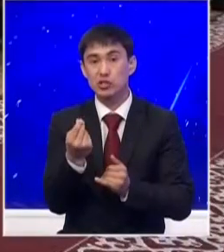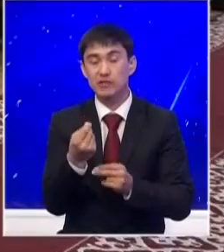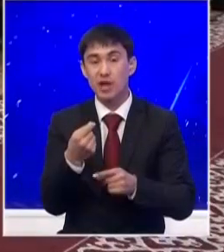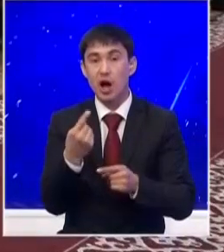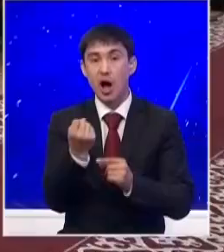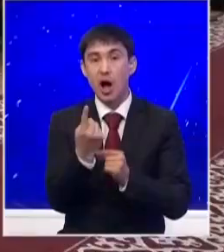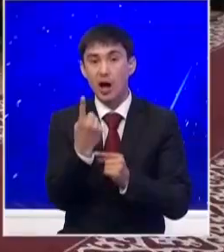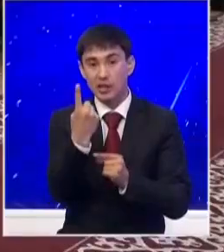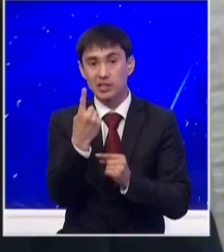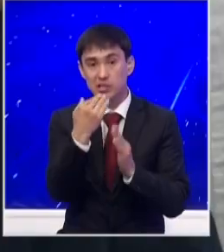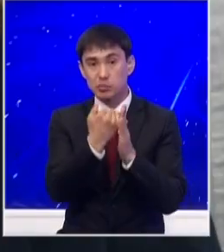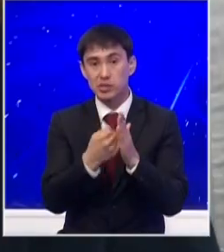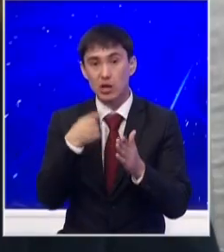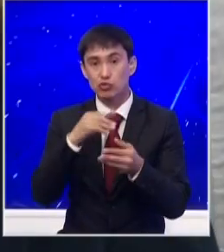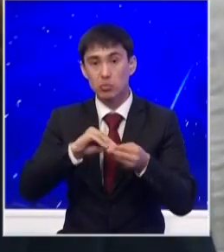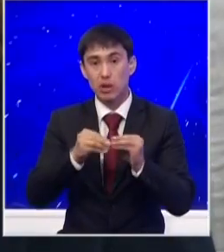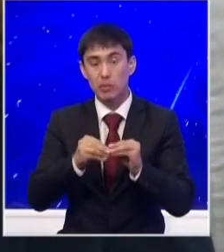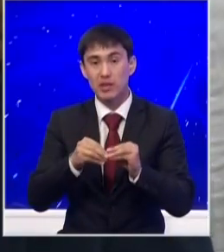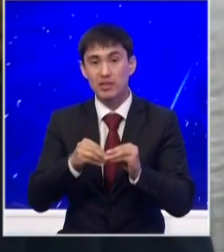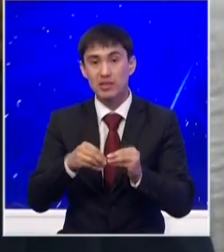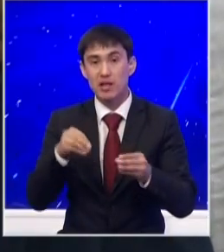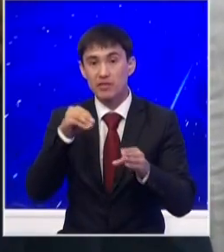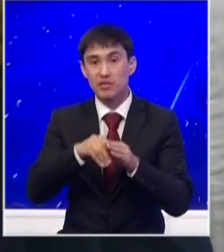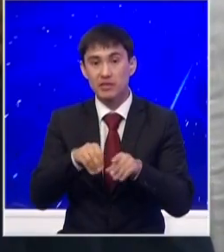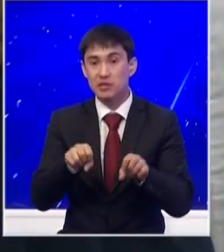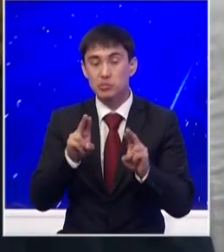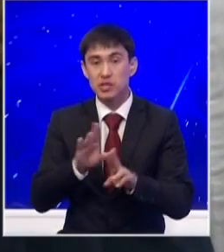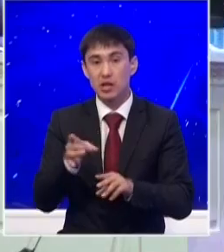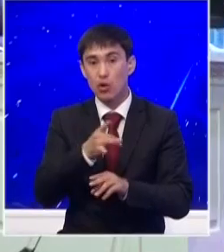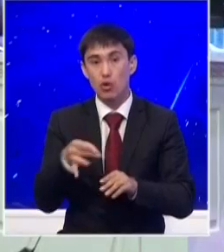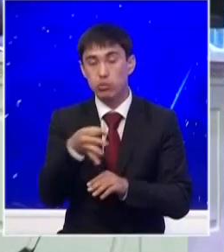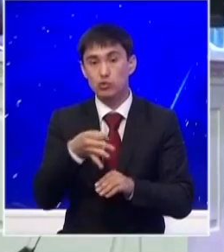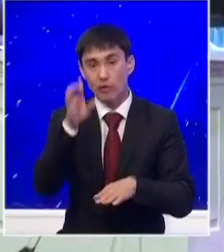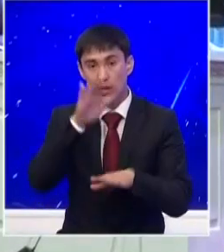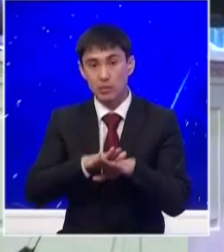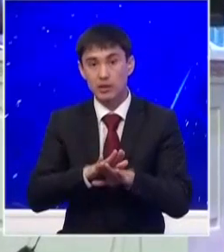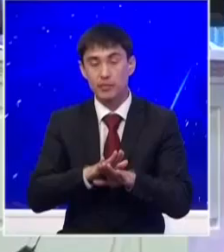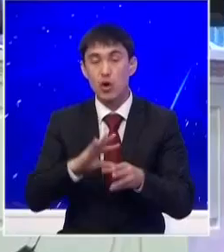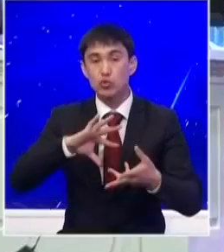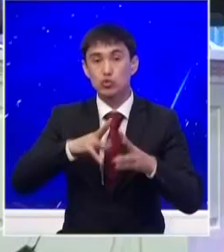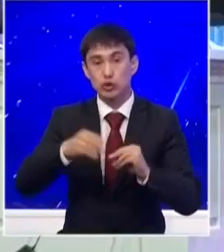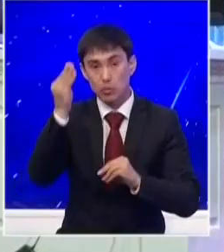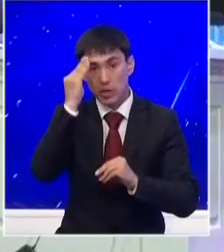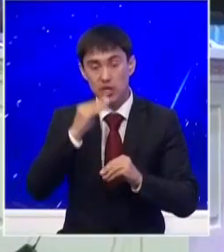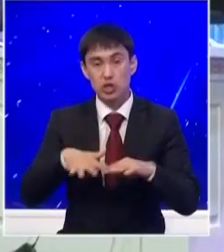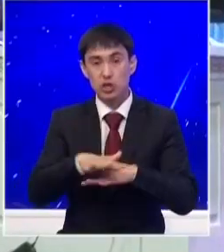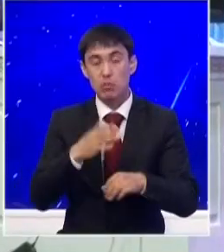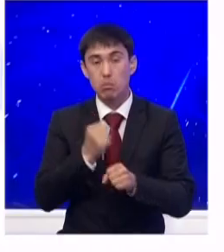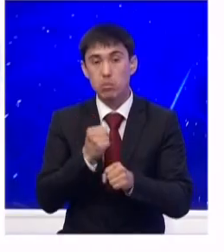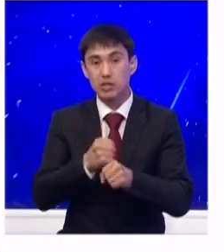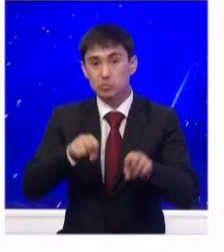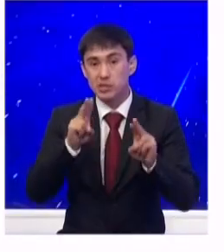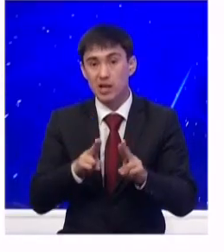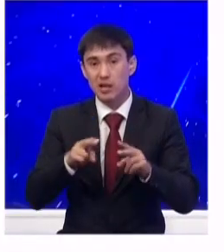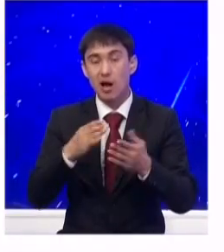один из пунктов в списке озвученных проблем оказался не в компетенции районного и областного кематов с учетом мнение жителей была разработана